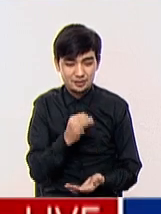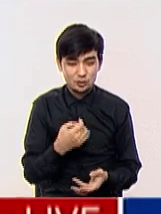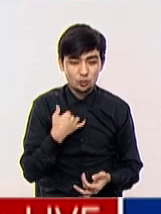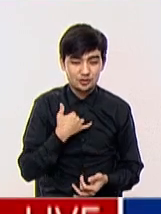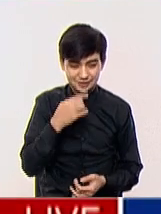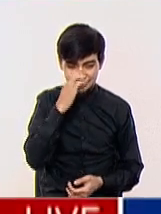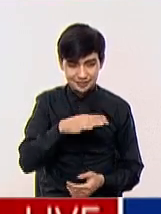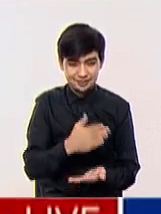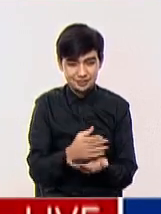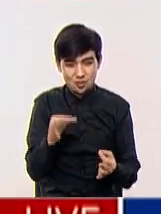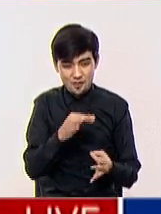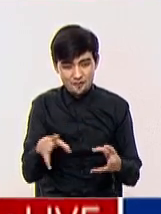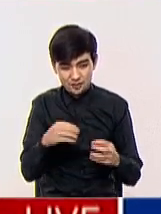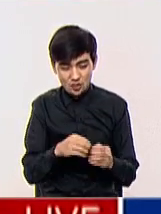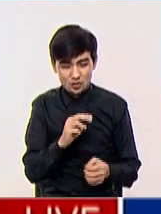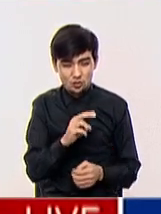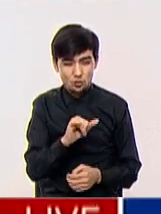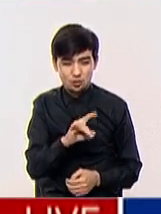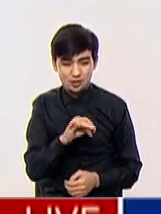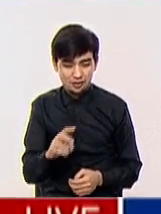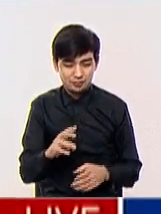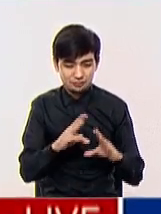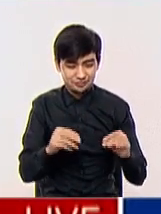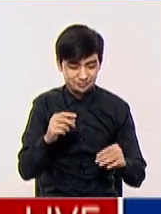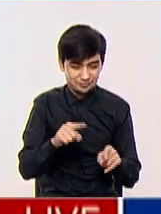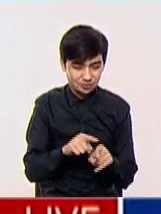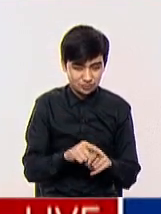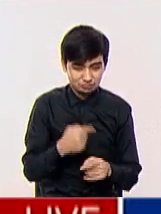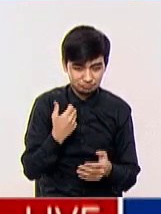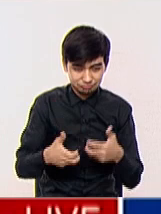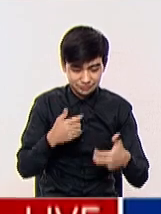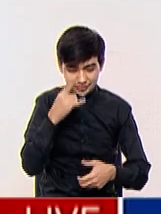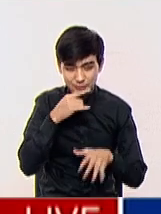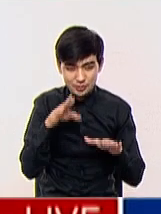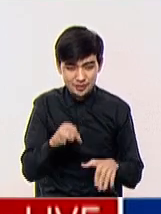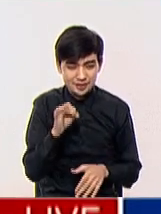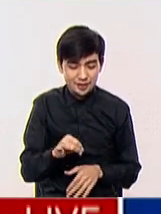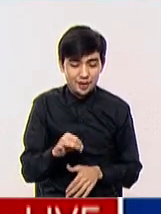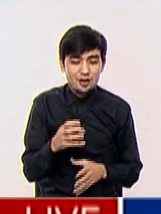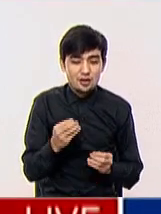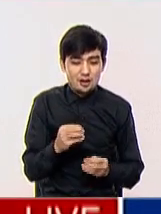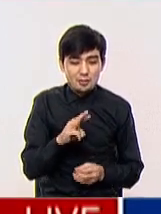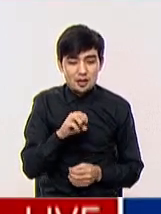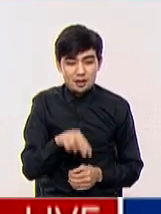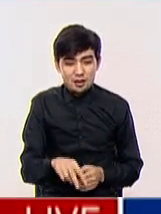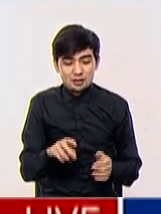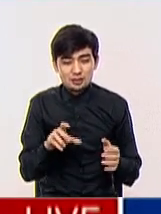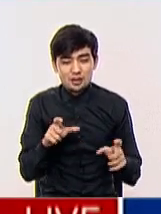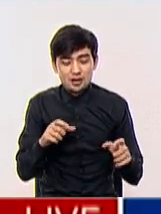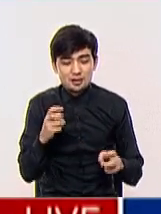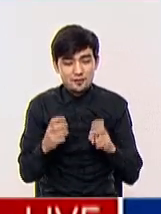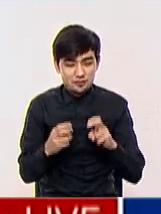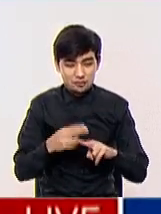к услугам по изотопному обогащению урана в частности в прошлом году на базе у любинского металлургического завода открылся завод по